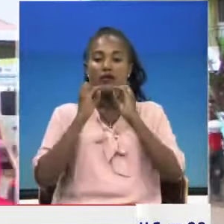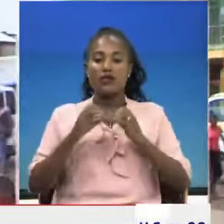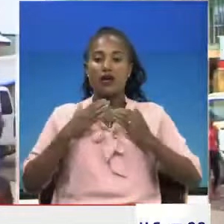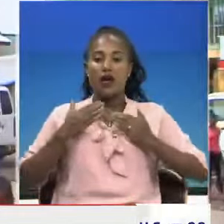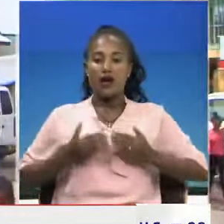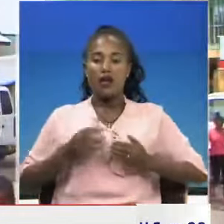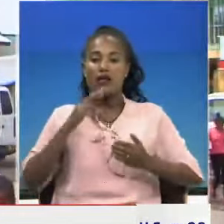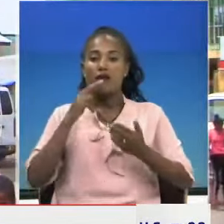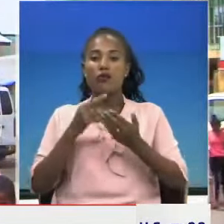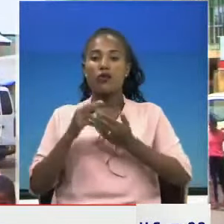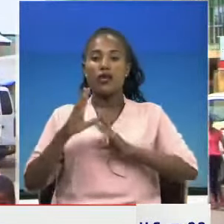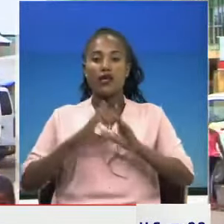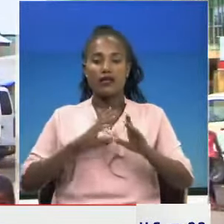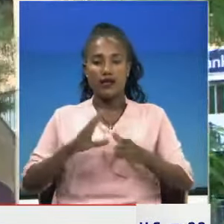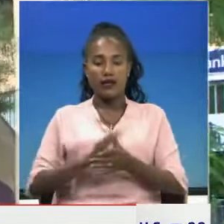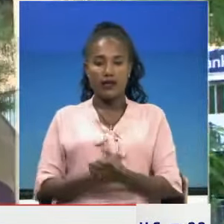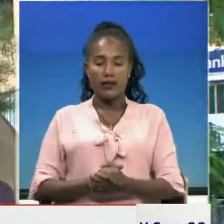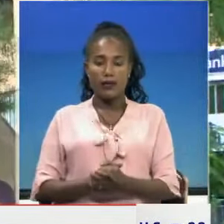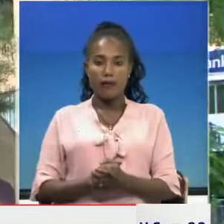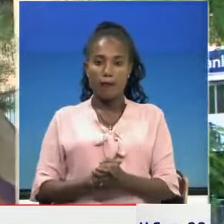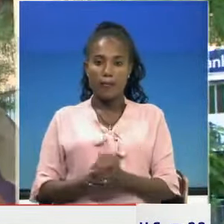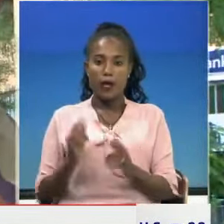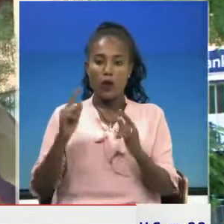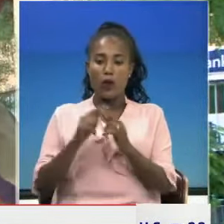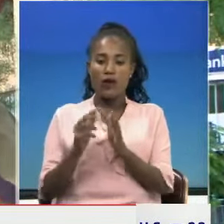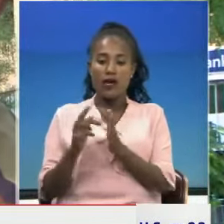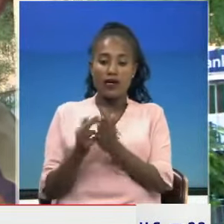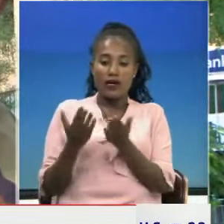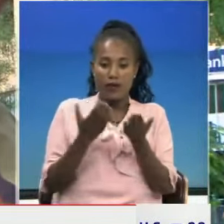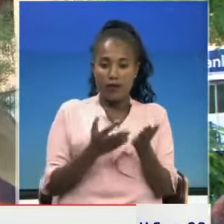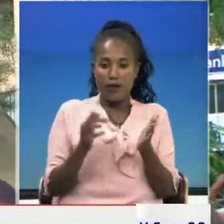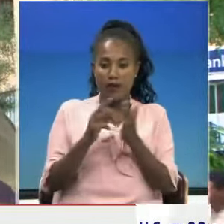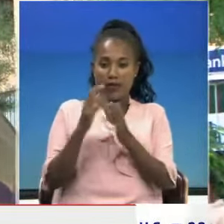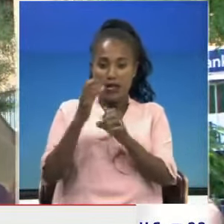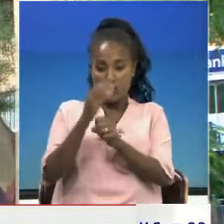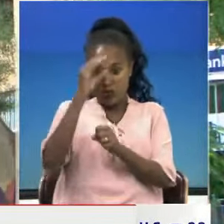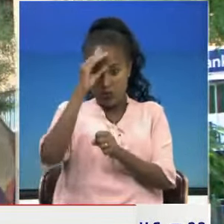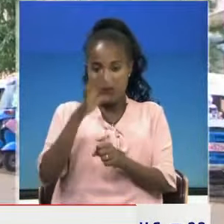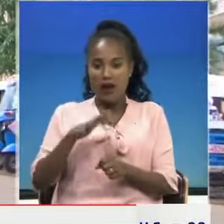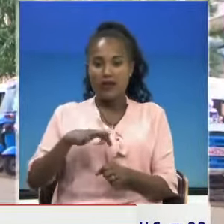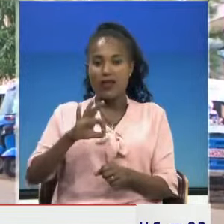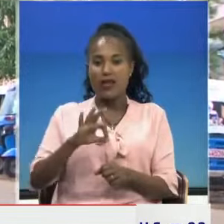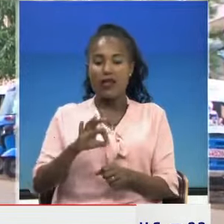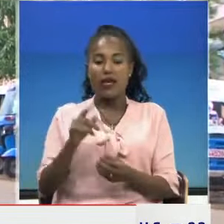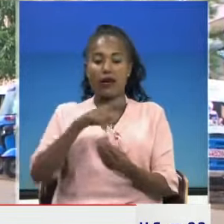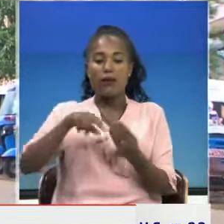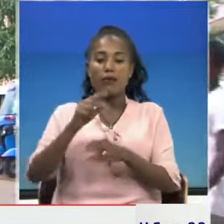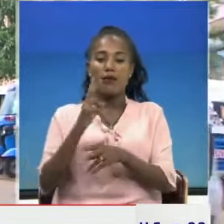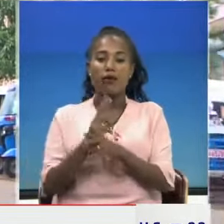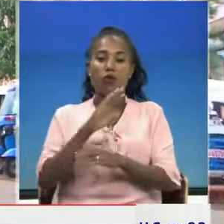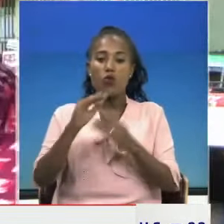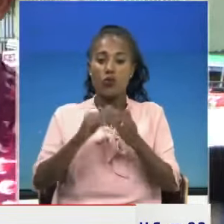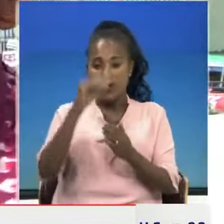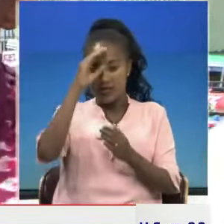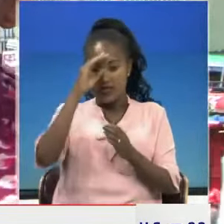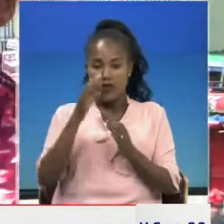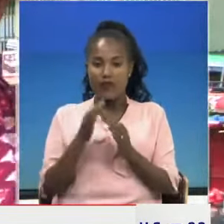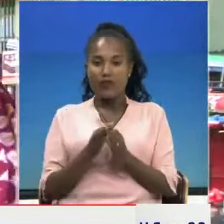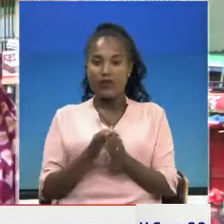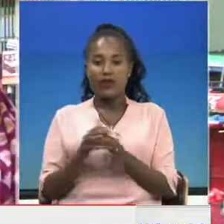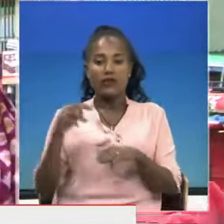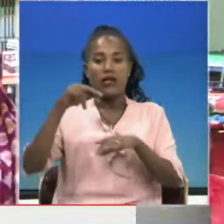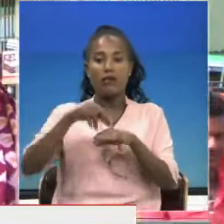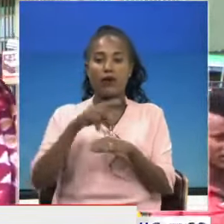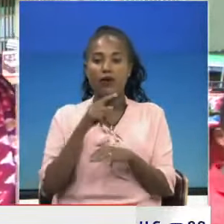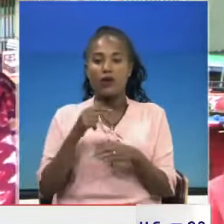አካል ሪፖርት ያደረጉ ወደ ህግ ቀርበው በህግ የተያዙ ሰዎችም አግኝተናል። አካባቢውን በመጠበቅ ሁሉም ሰው ስታንድ ባይ ነው። ካለው